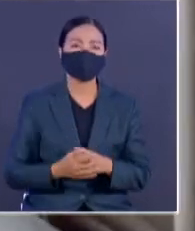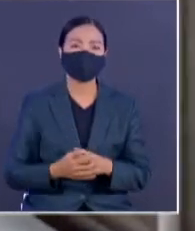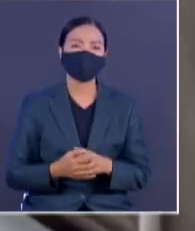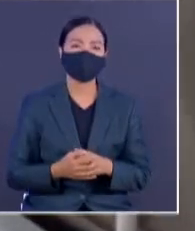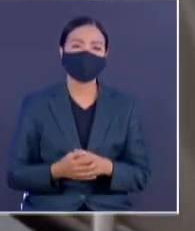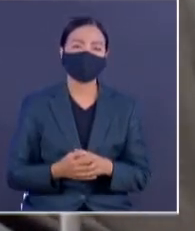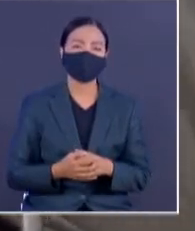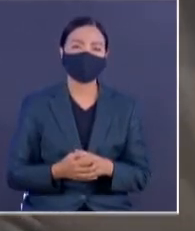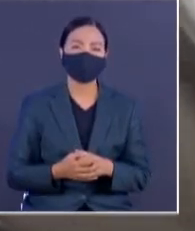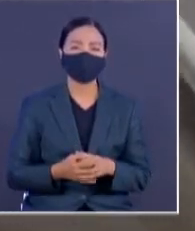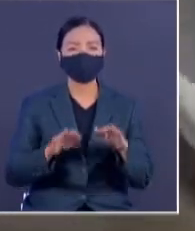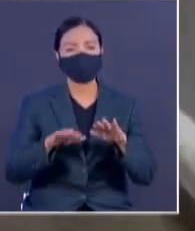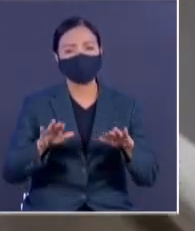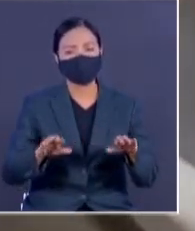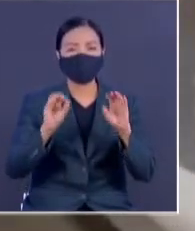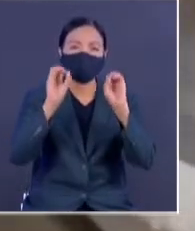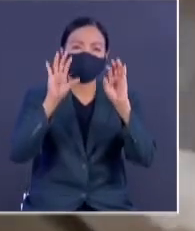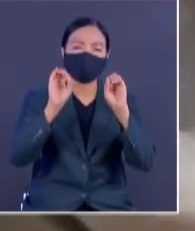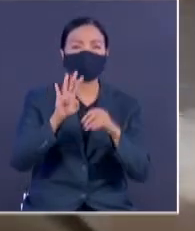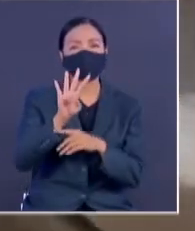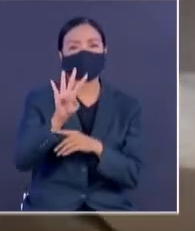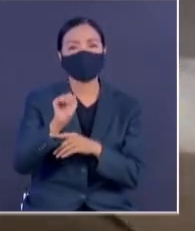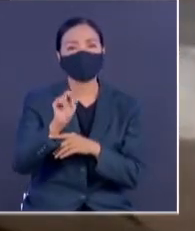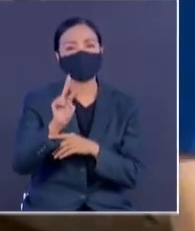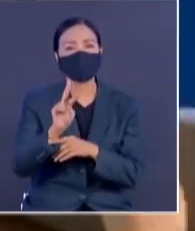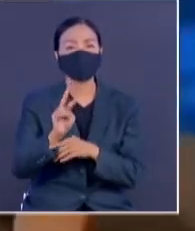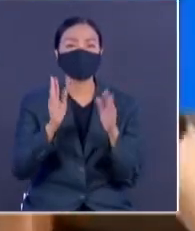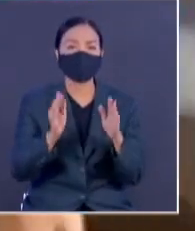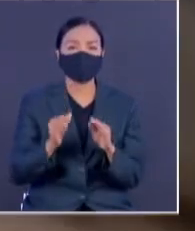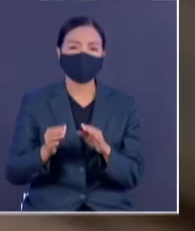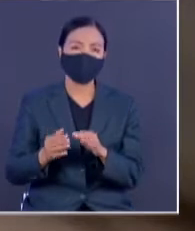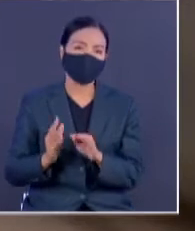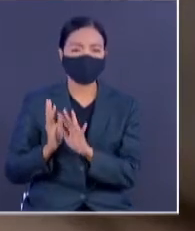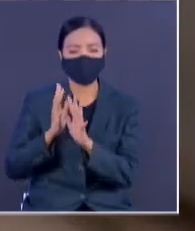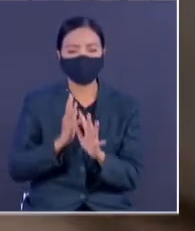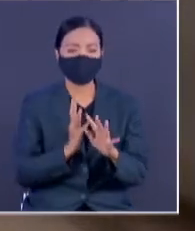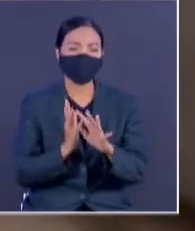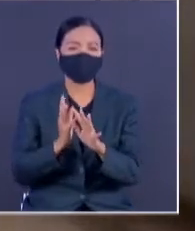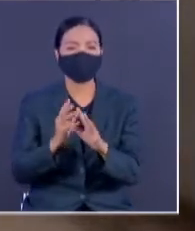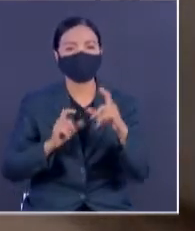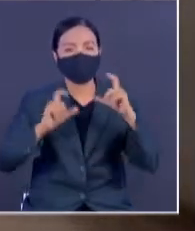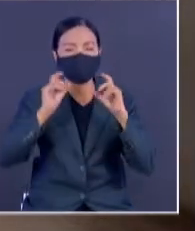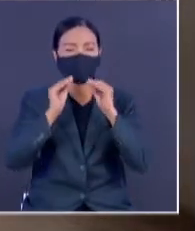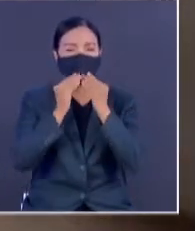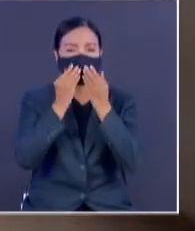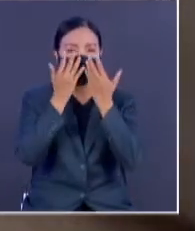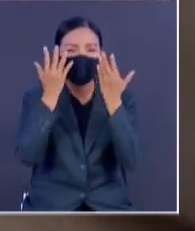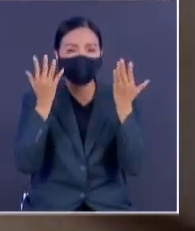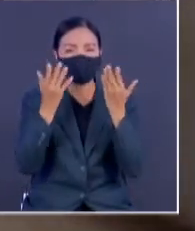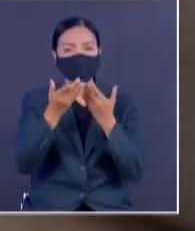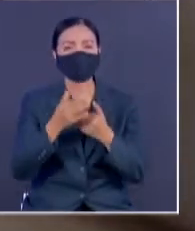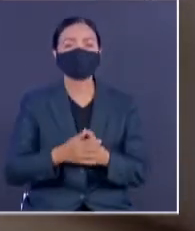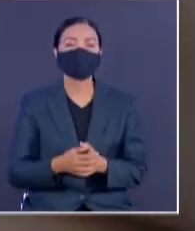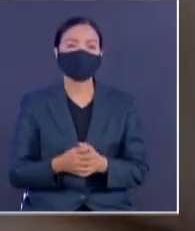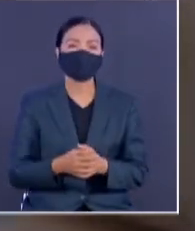นี่แหละค่ะคุณผู้ชมเด็กๆและคุณครู42คนนะคะเรียงแถวเดินออกจากอาคารผู้ป่วยด้วยสีหน้าที่สดใสแต่ว่าเราต้องเบอร์ไว้นะ